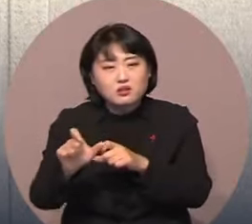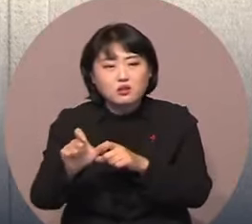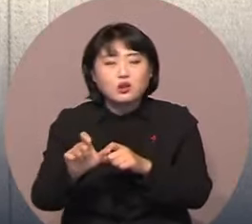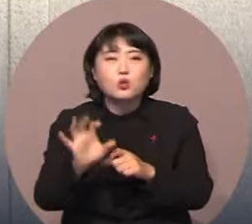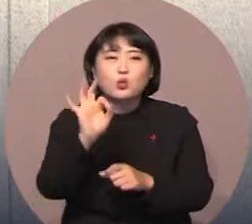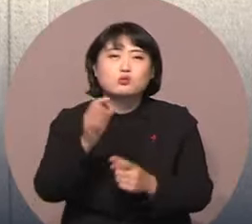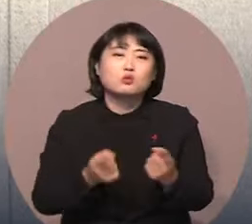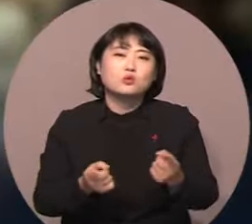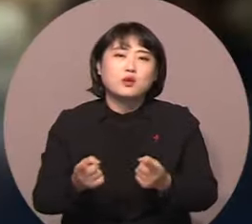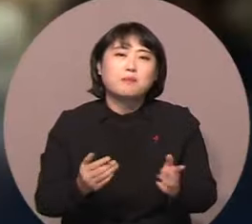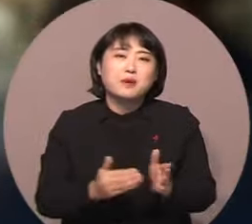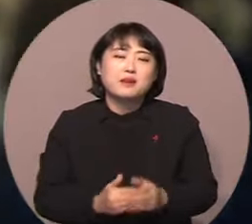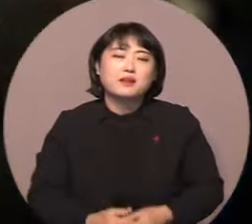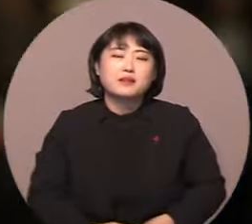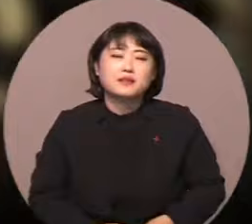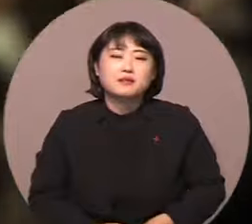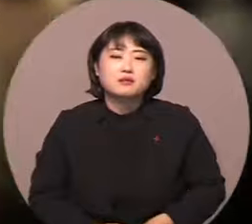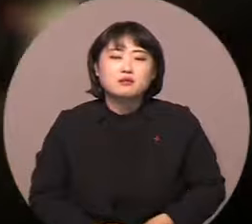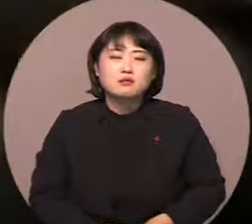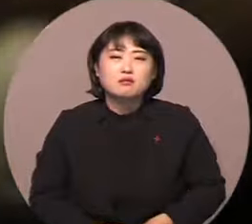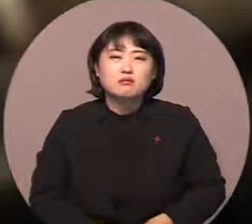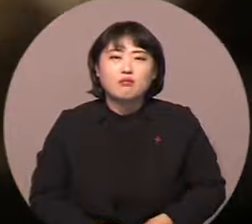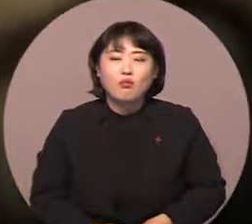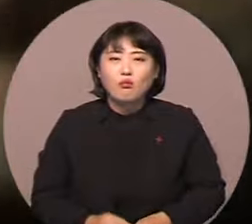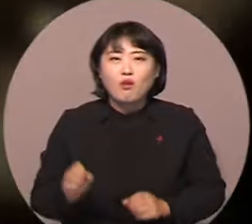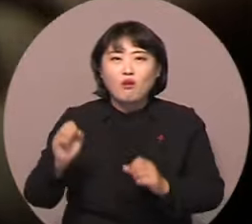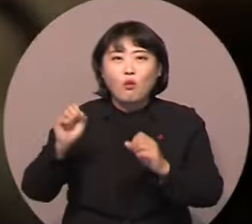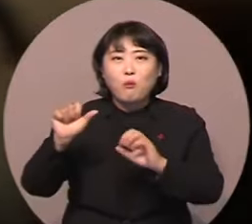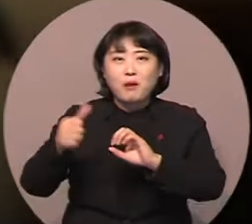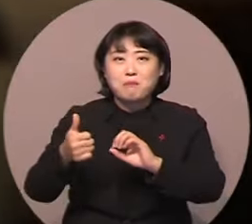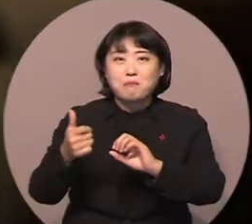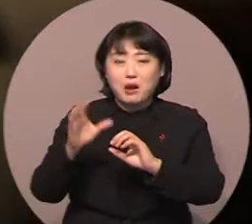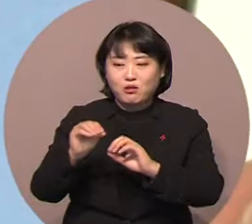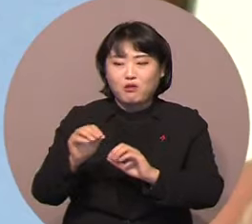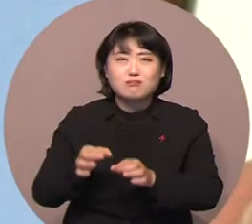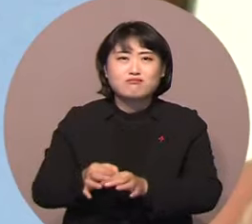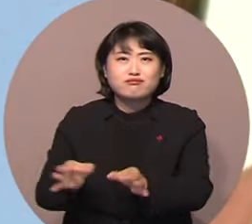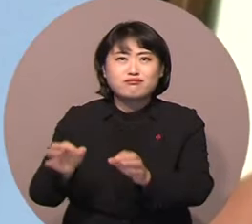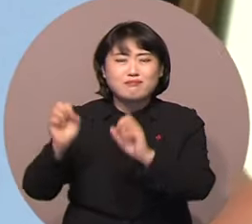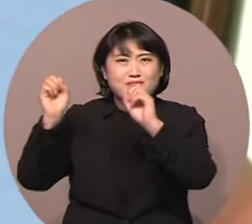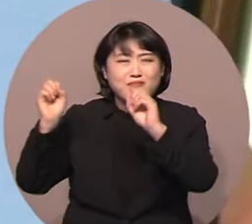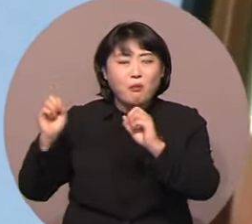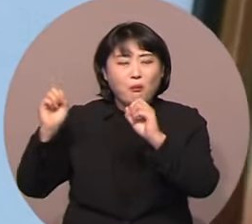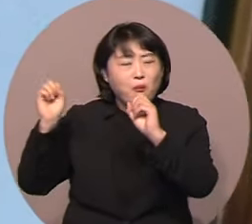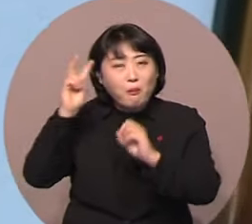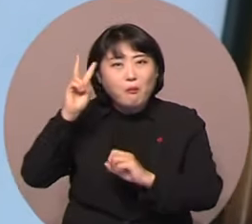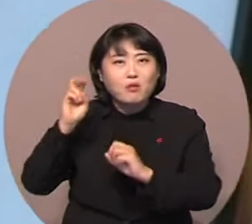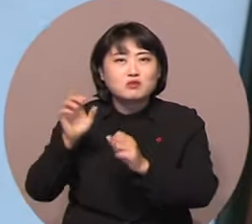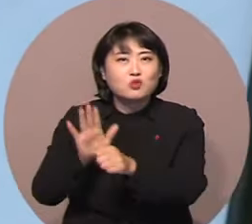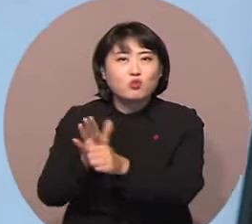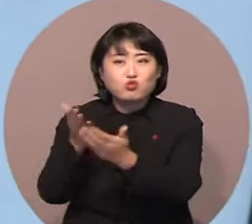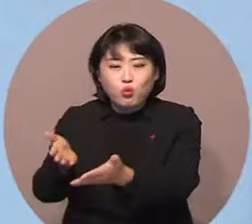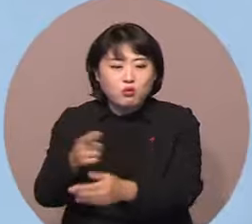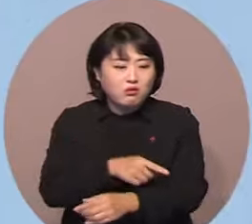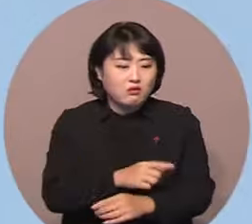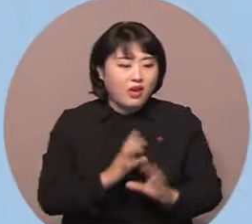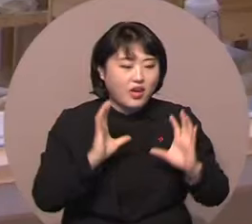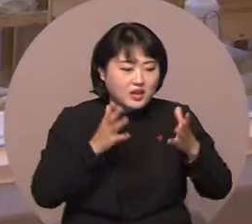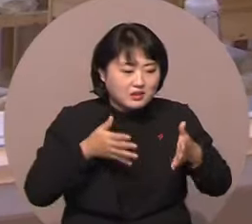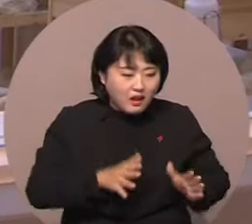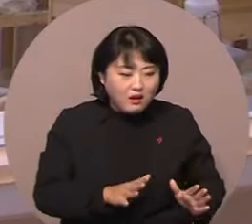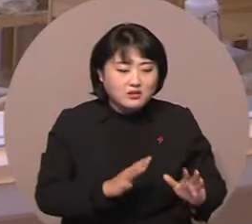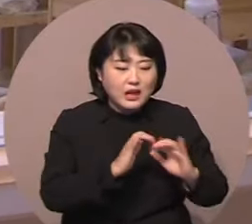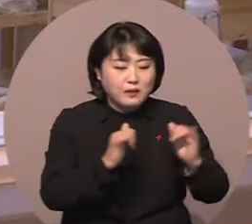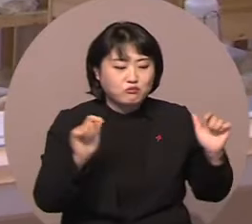금액도 조정을 하고 파격적인 혜택을워 청년들의 결혼은 장려하면서 정작 저 출산이나